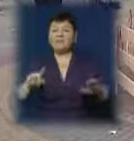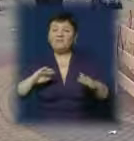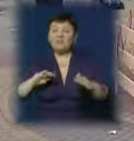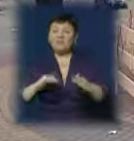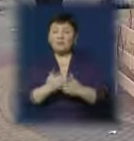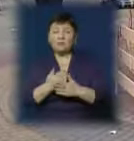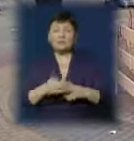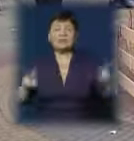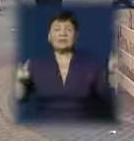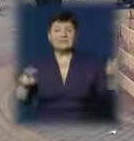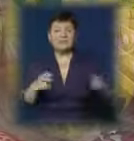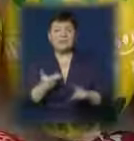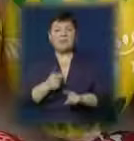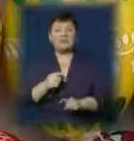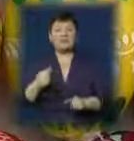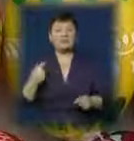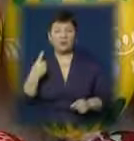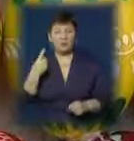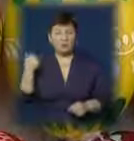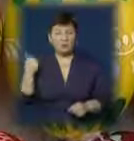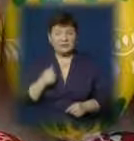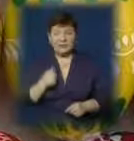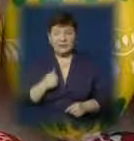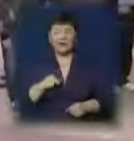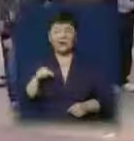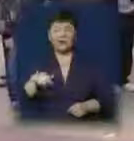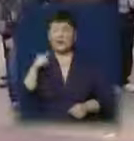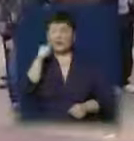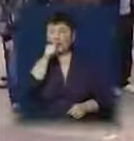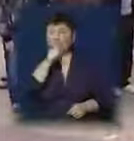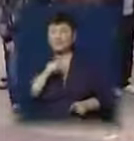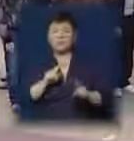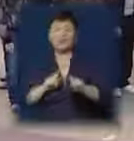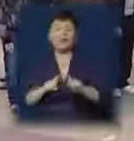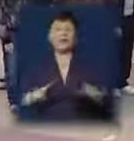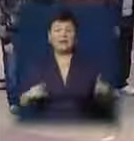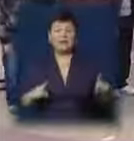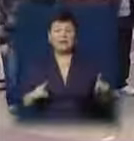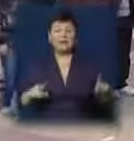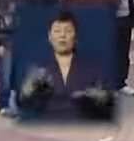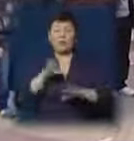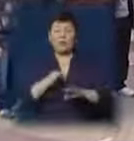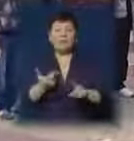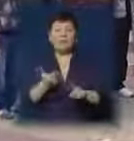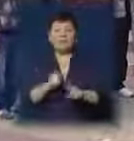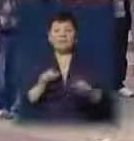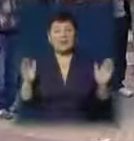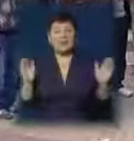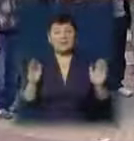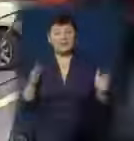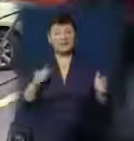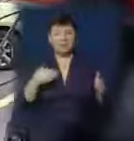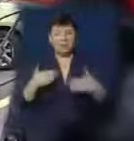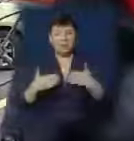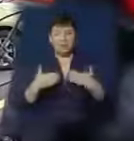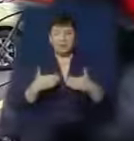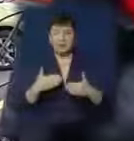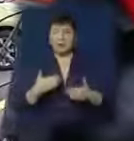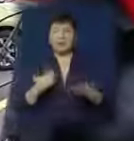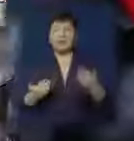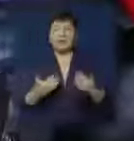великодній символ більше тижня. Місцеві сподіваються, цьогоріч до унікальної конструкції буде більш бережливе ставлення. Якщо люди